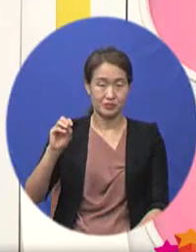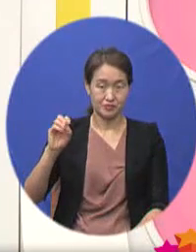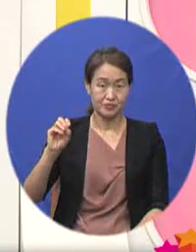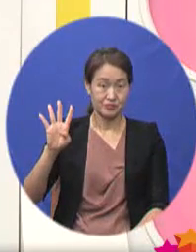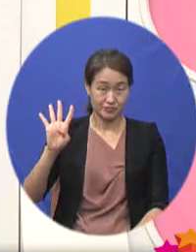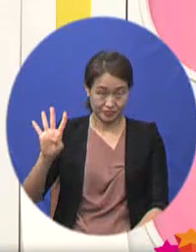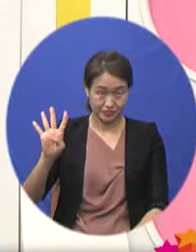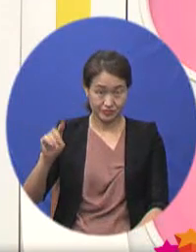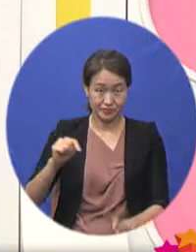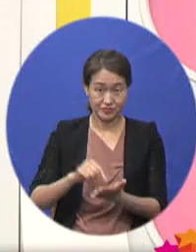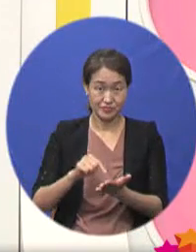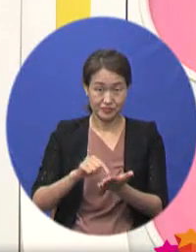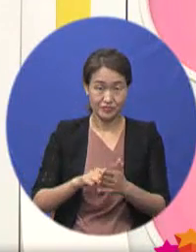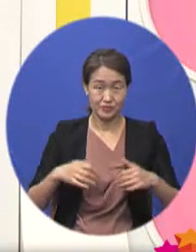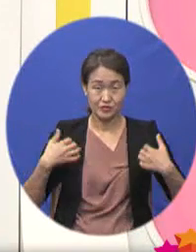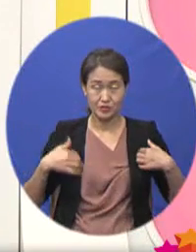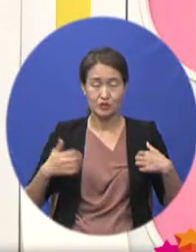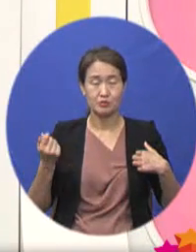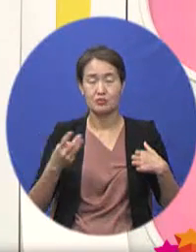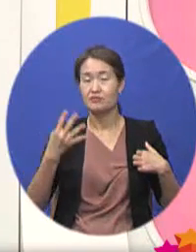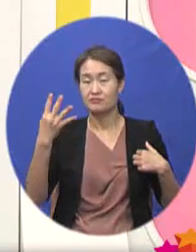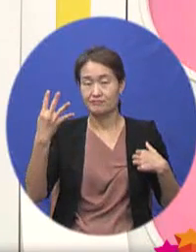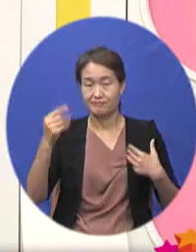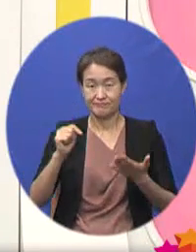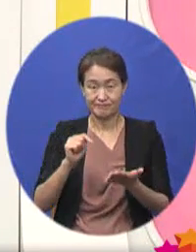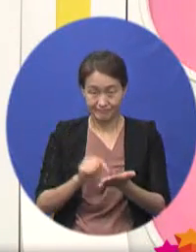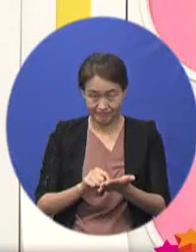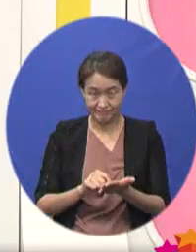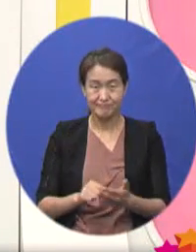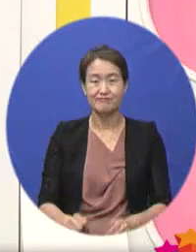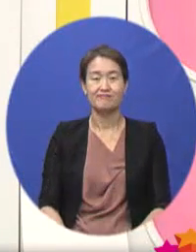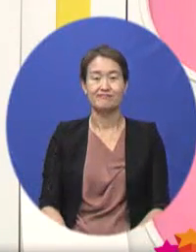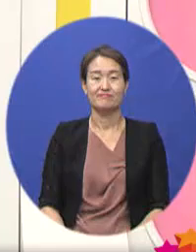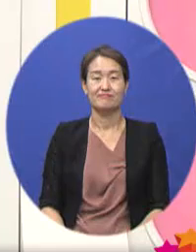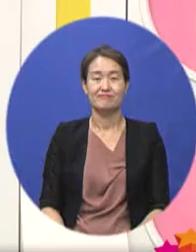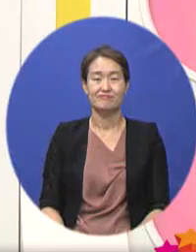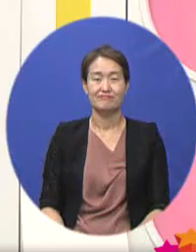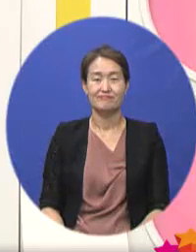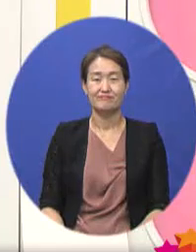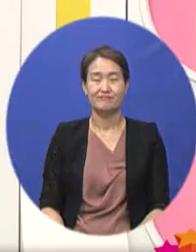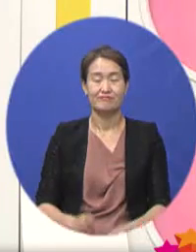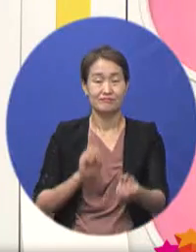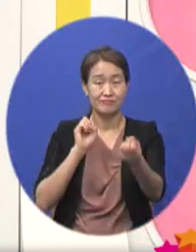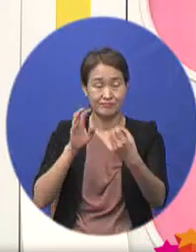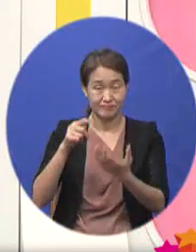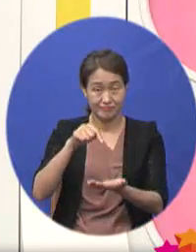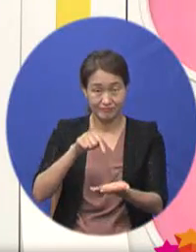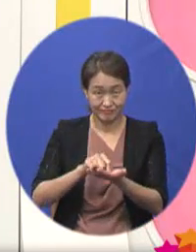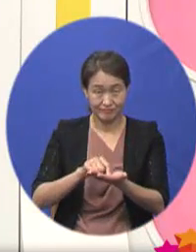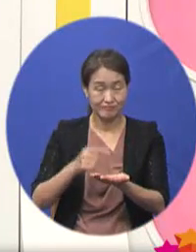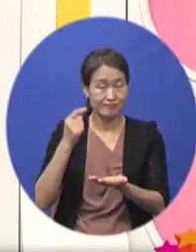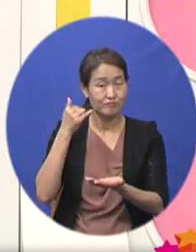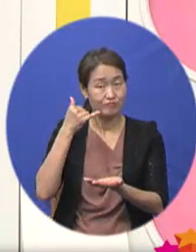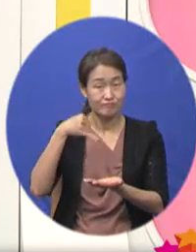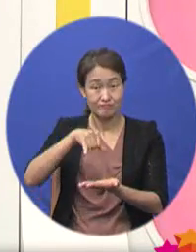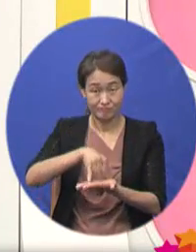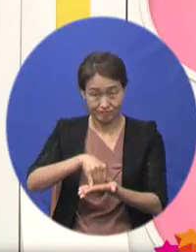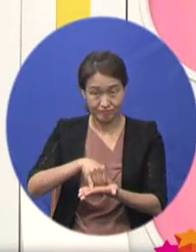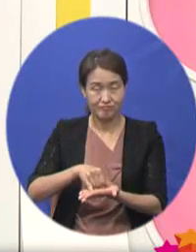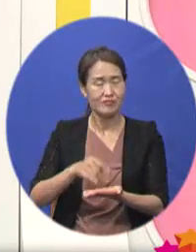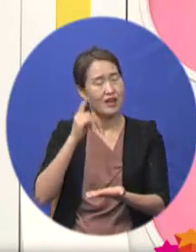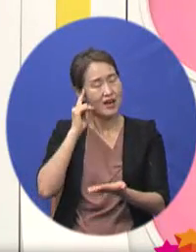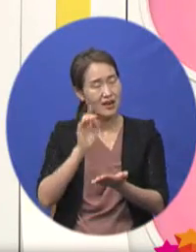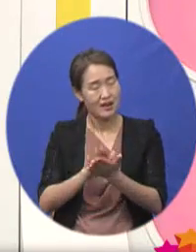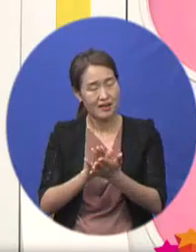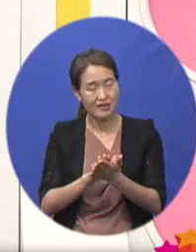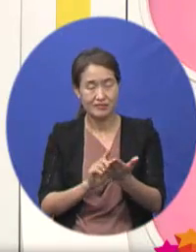060-608-1004번을 누르시고 퀴즈 참여는 몇 번? 4번으로 들어오세요. 4번 딱 누르시고 정답을 딱 누르시고 소화기를 딱 넣으시면 번호가 네. 딱